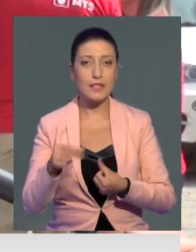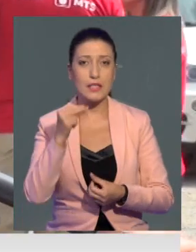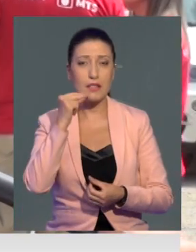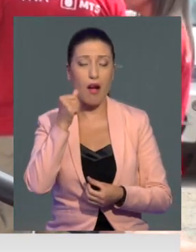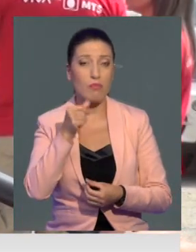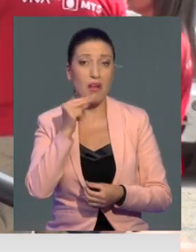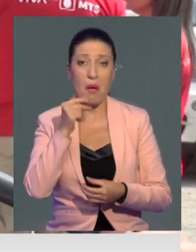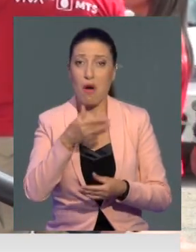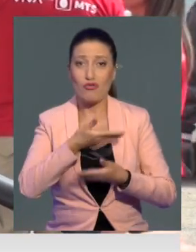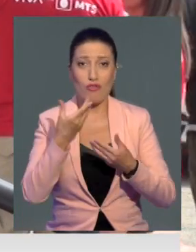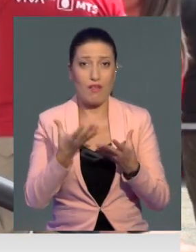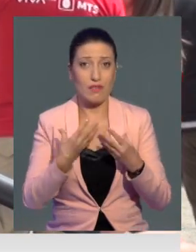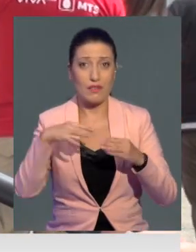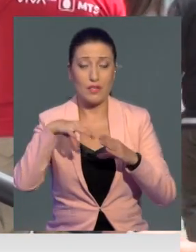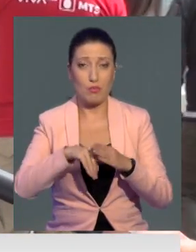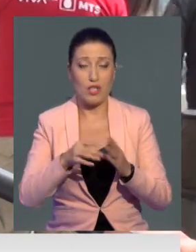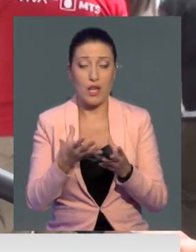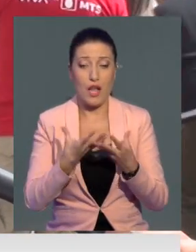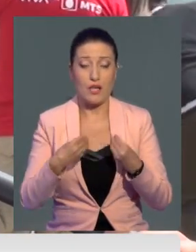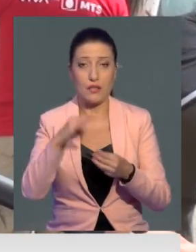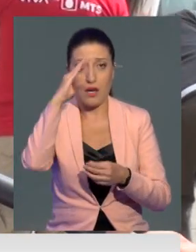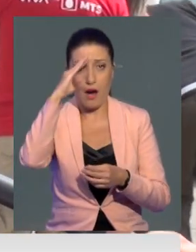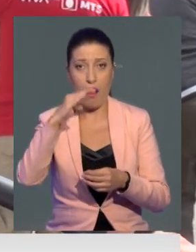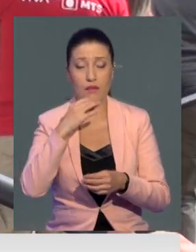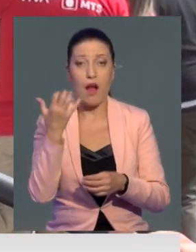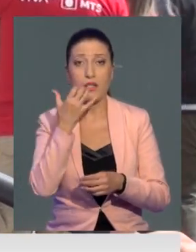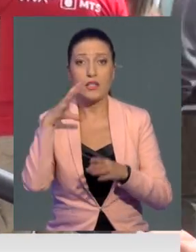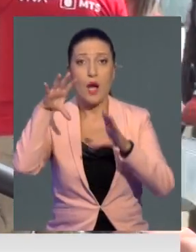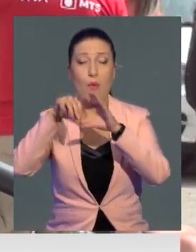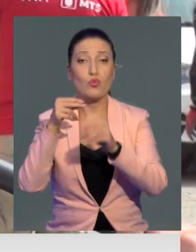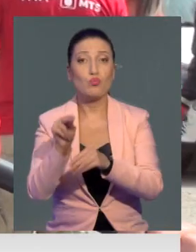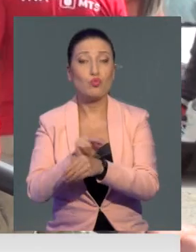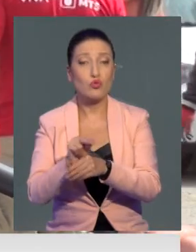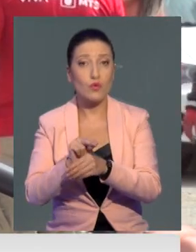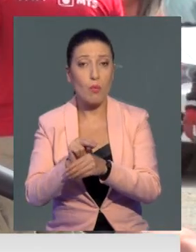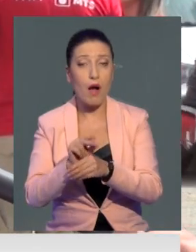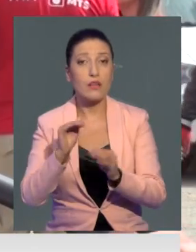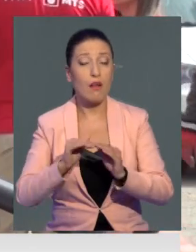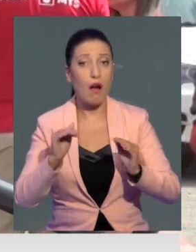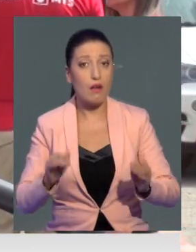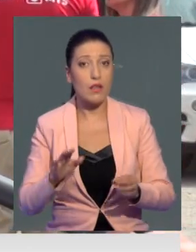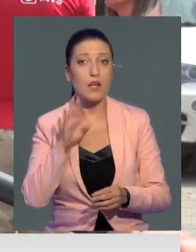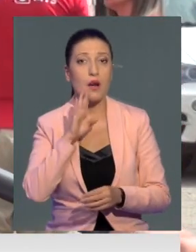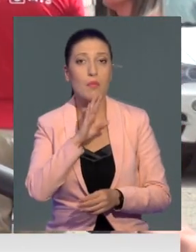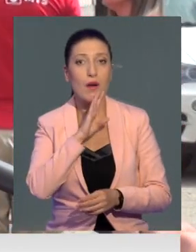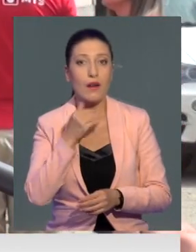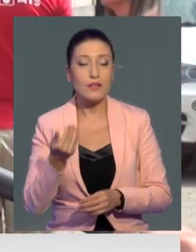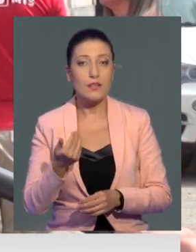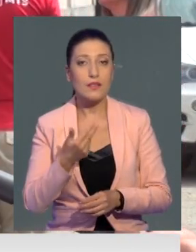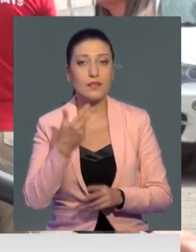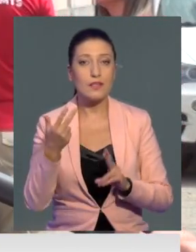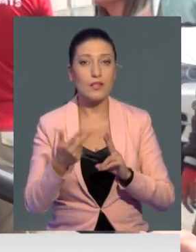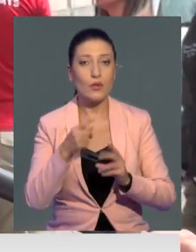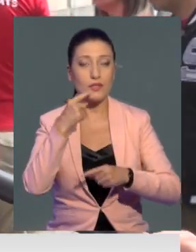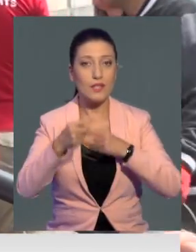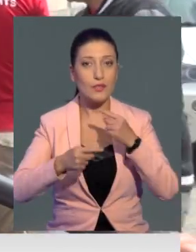տղամարդու է, ընտանիքի հայրը բուժվում է արտասահմանում, երեխաները, մայրը, երրորդ սերունդը արդեն